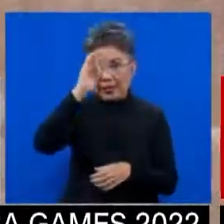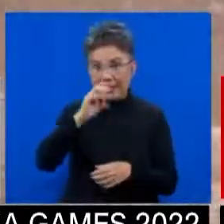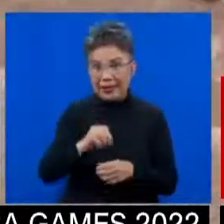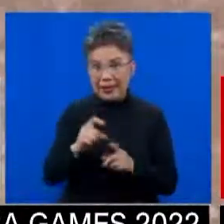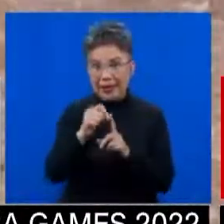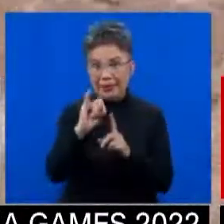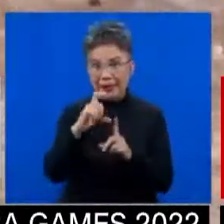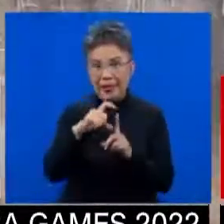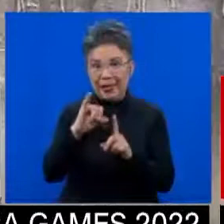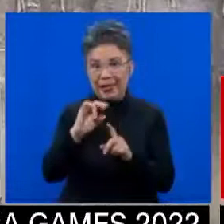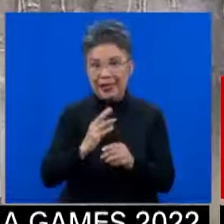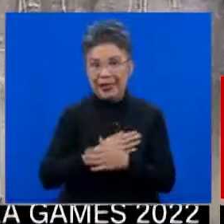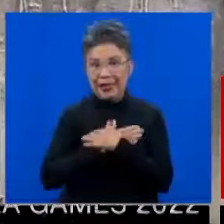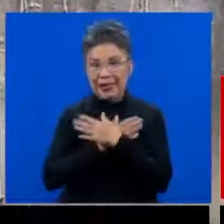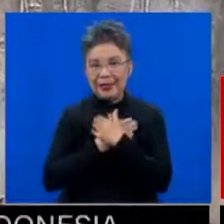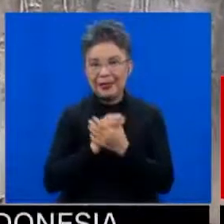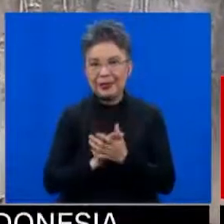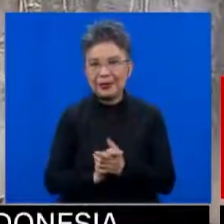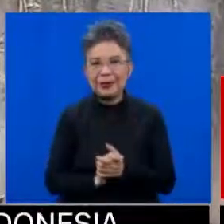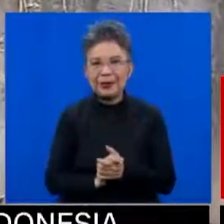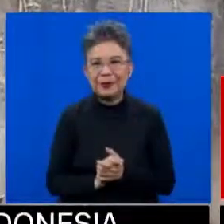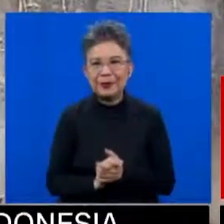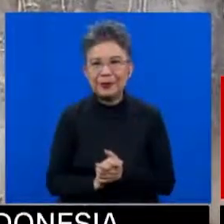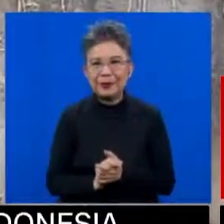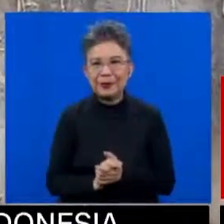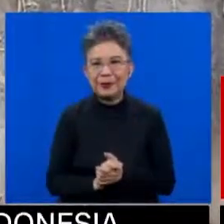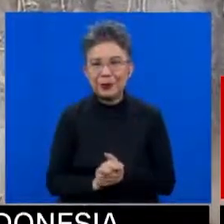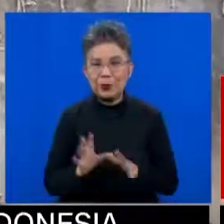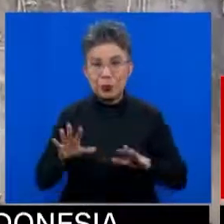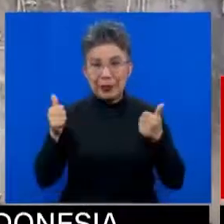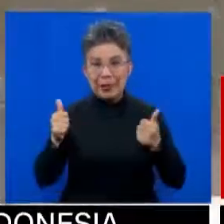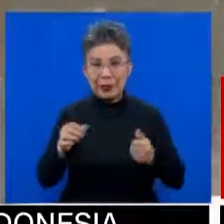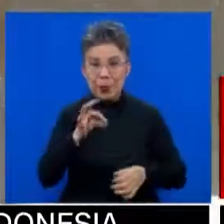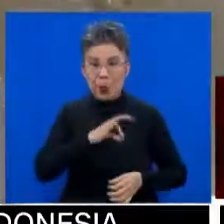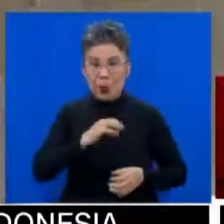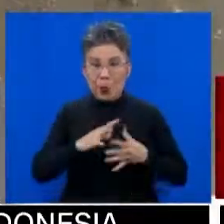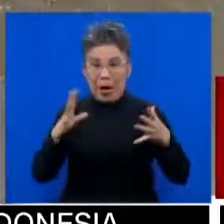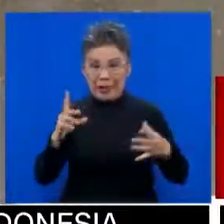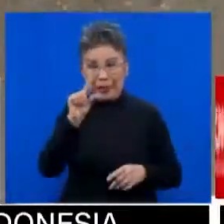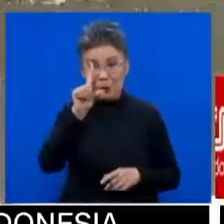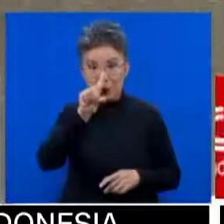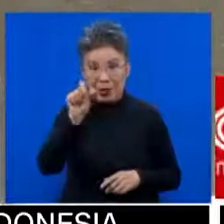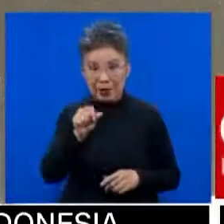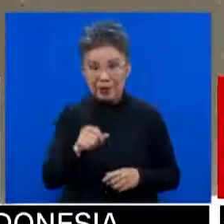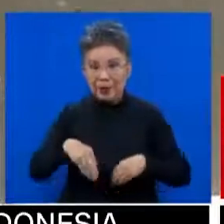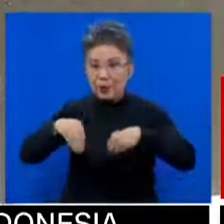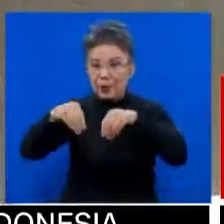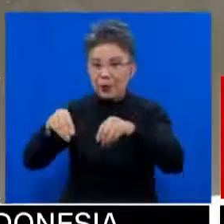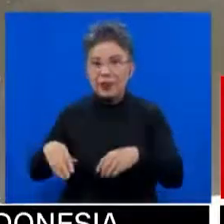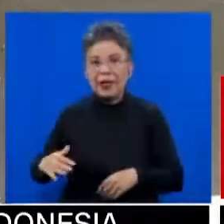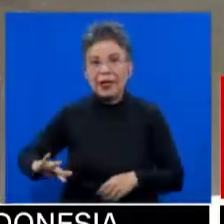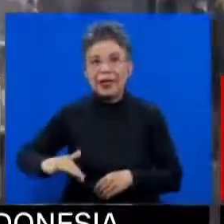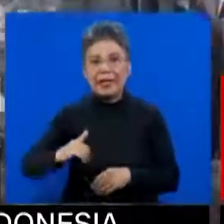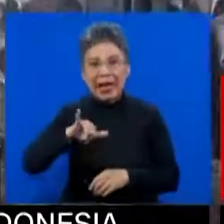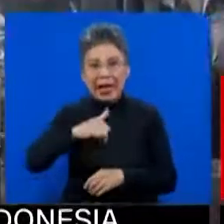Seorang anggota polisi Resort Pidijaya, Bribka Bejo Utomo, sukses meraup cuan jutaan rupiah per bulan dari hasil membudidaya ikan